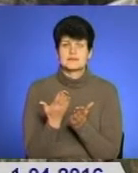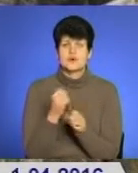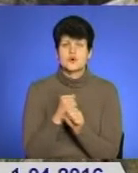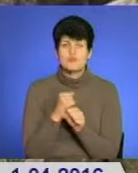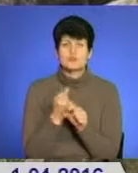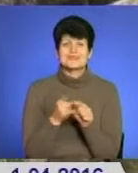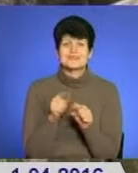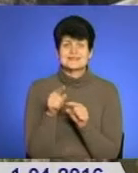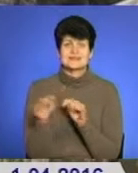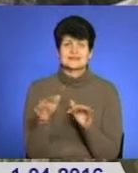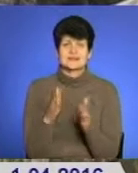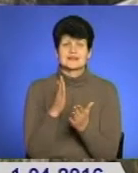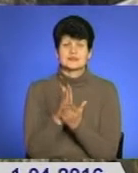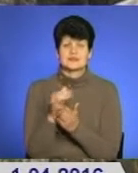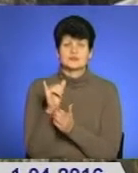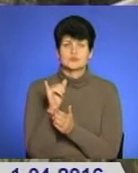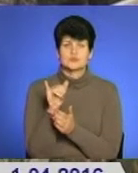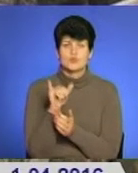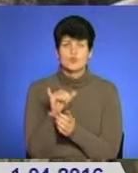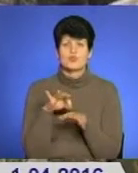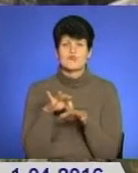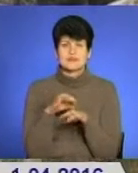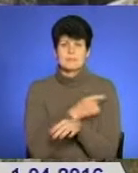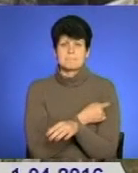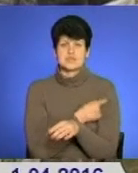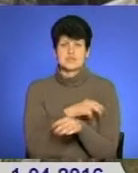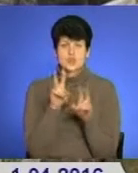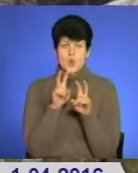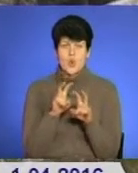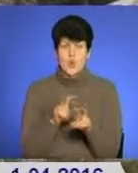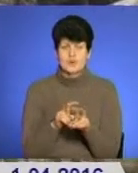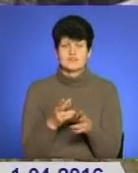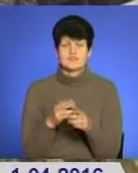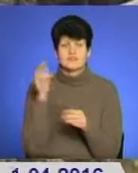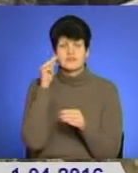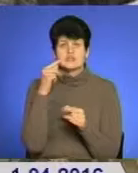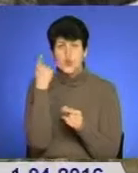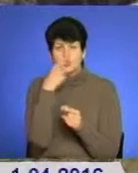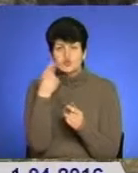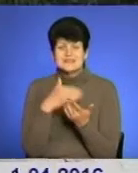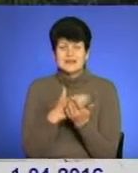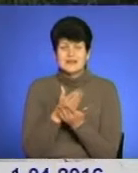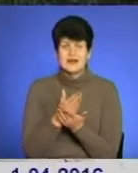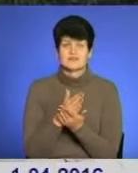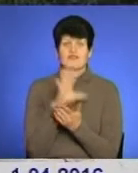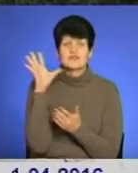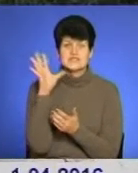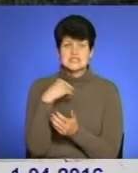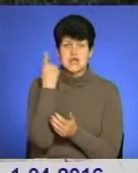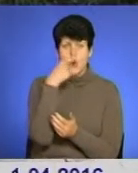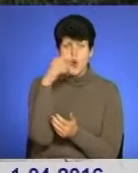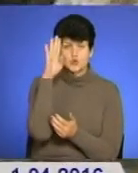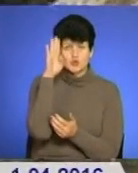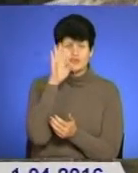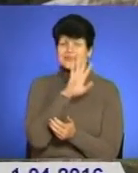цих підготовчих заходів полягає у проведенні медичних оглядів призивників, вивченні особистих якостей призивників. Всі особи, які не